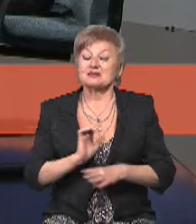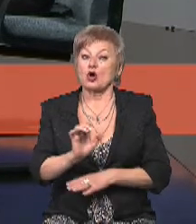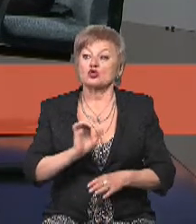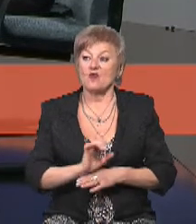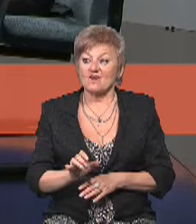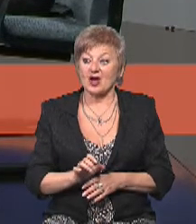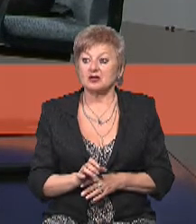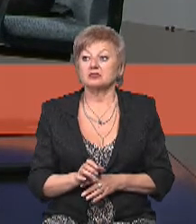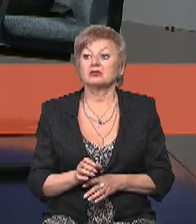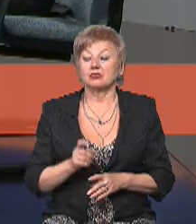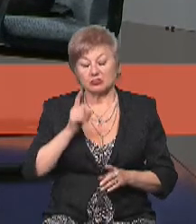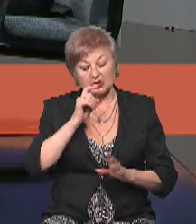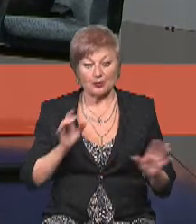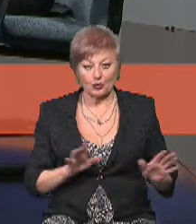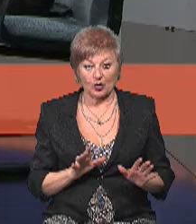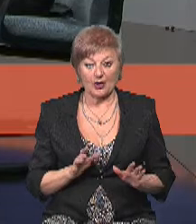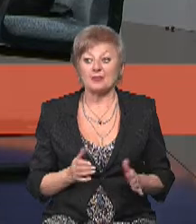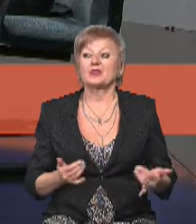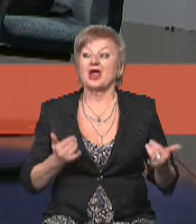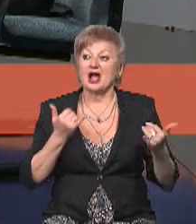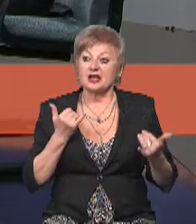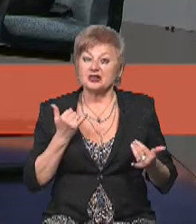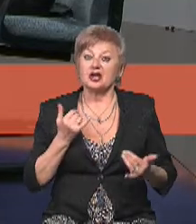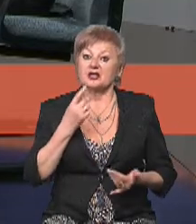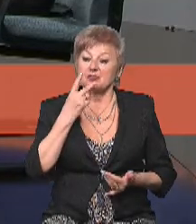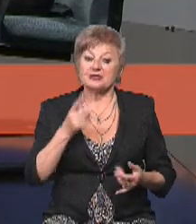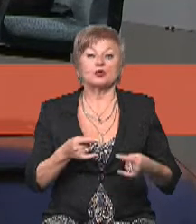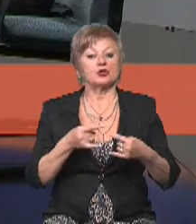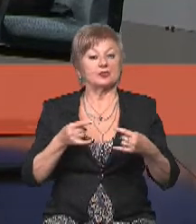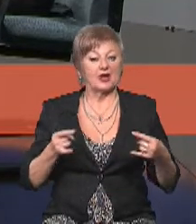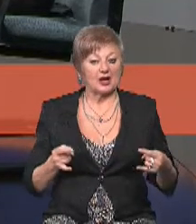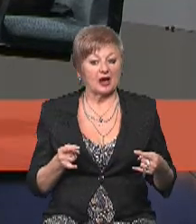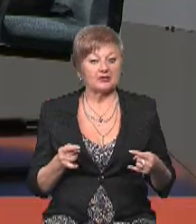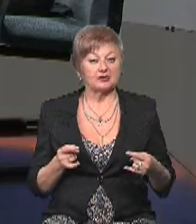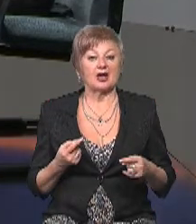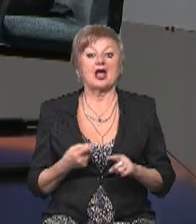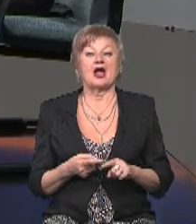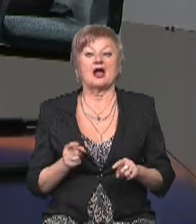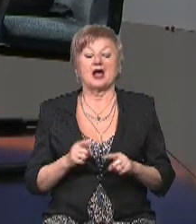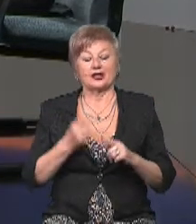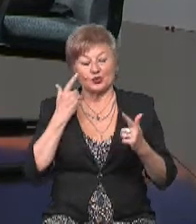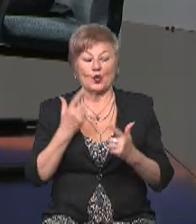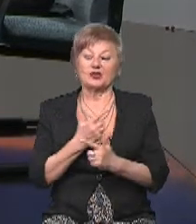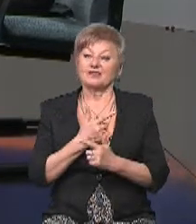Тому треба подумати. Давайте поглянемо зараз на екрані саме цю інформацію сайту